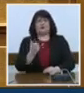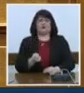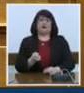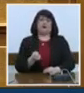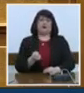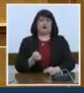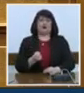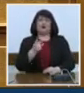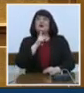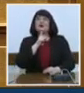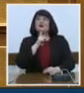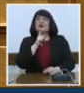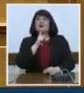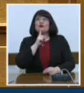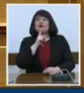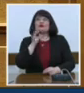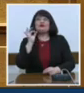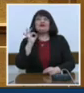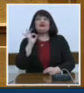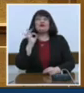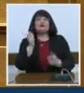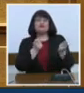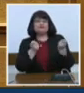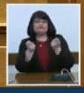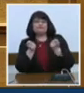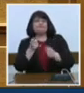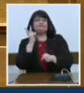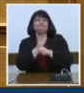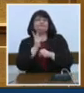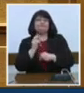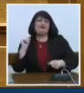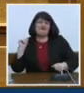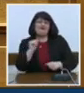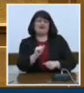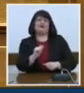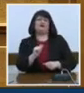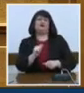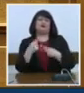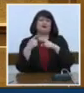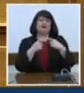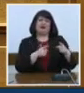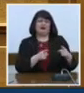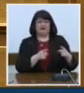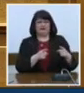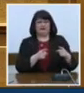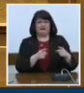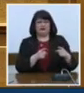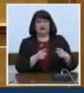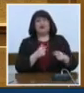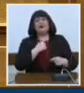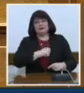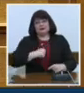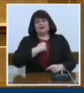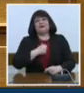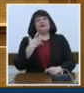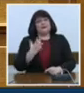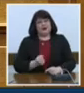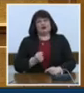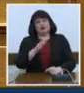φαινόμενα εξουσιαστικής και σεξουαλικής κακοποίησης που εκδηλώνονται δυστυχώς και στη χώρα